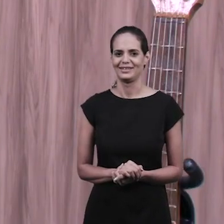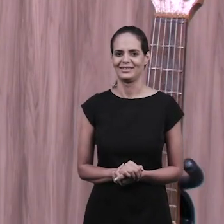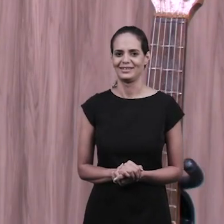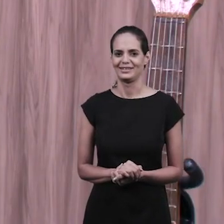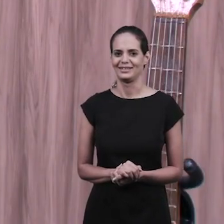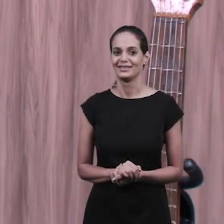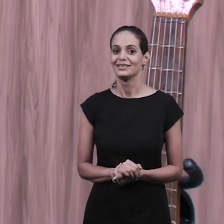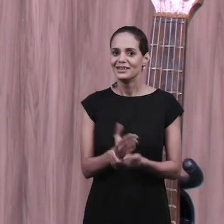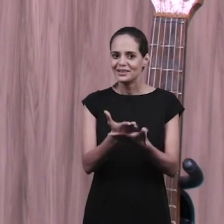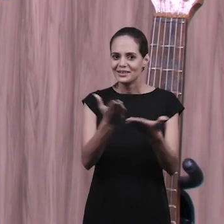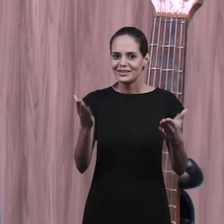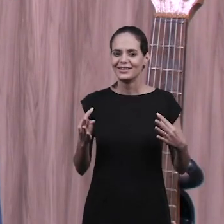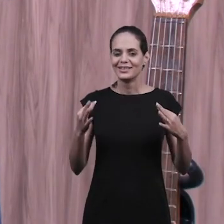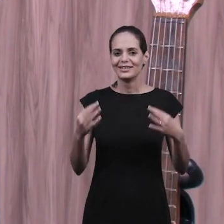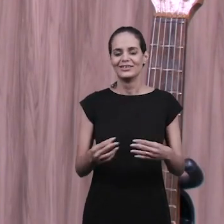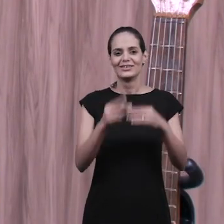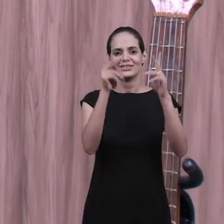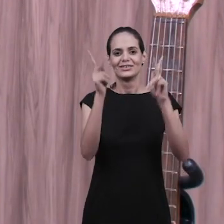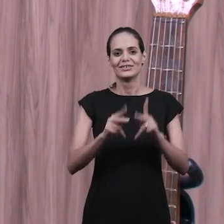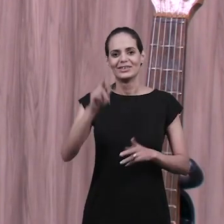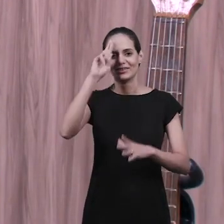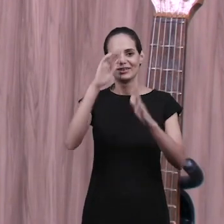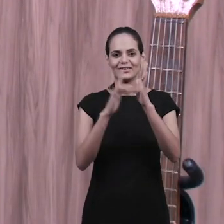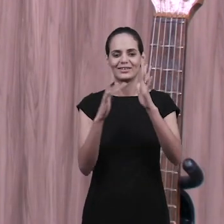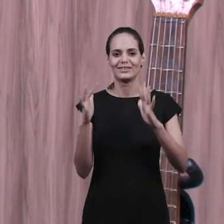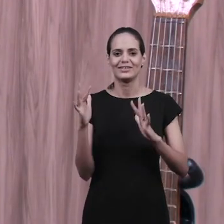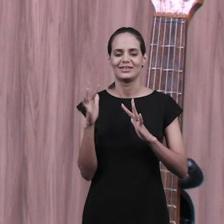Je salue à tous dans la paix du Seigneur Jésus.